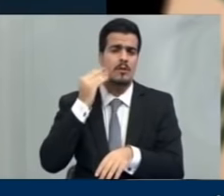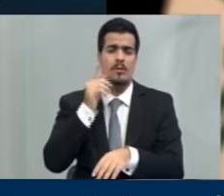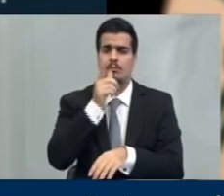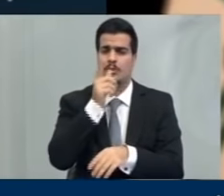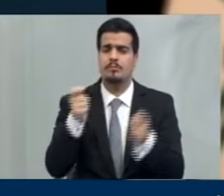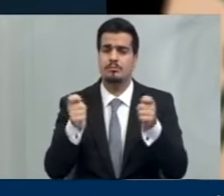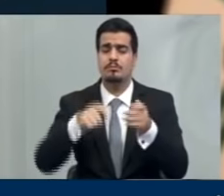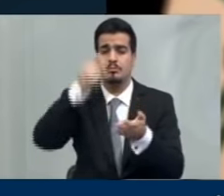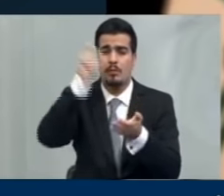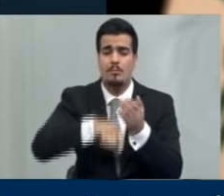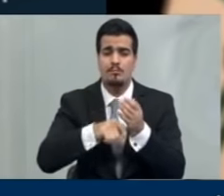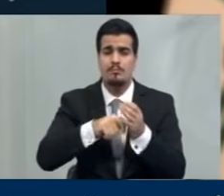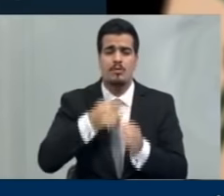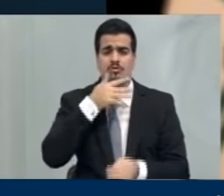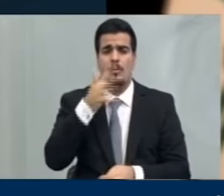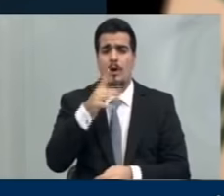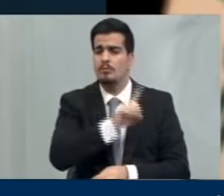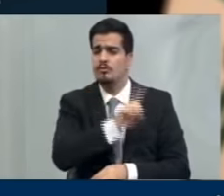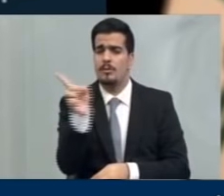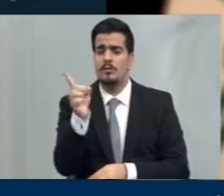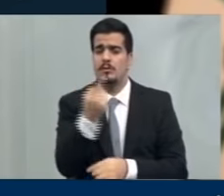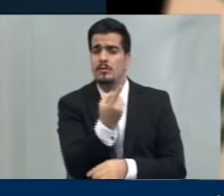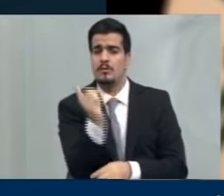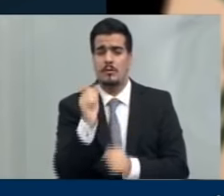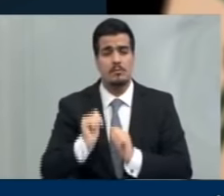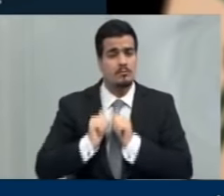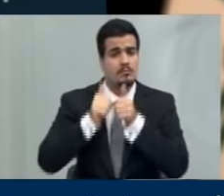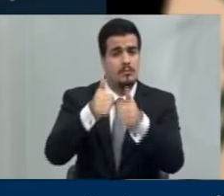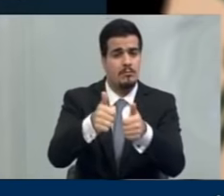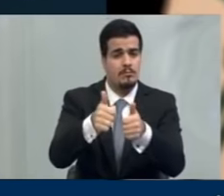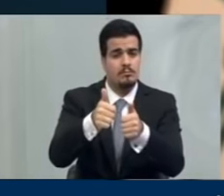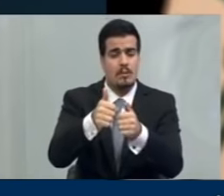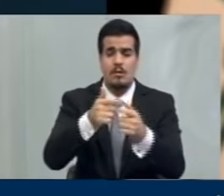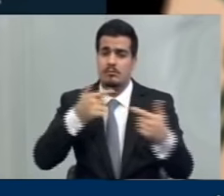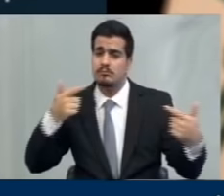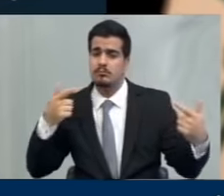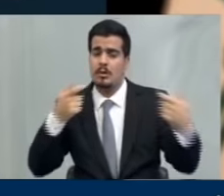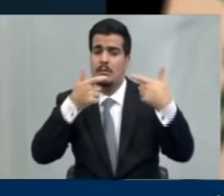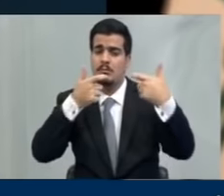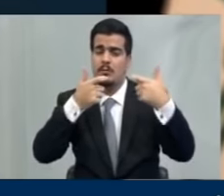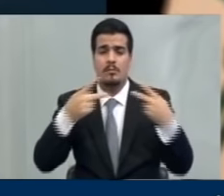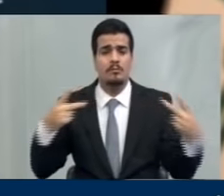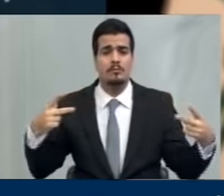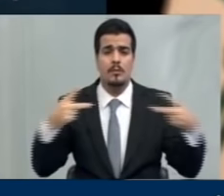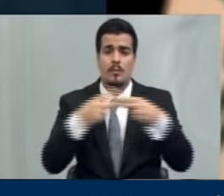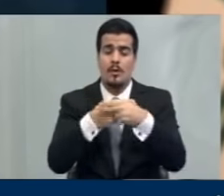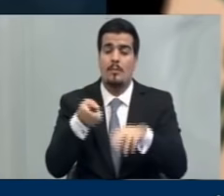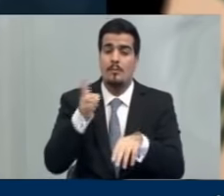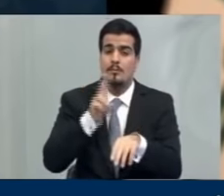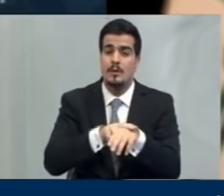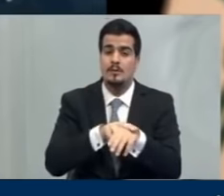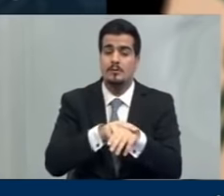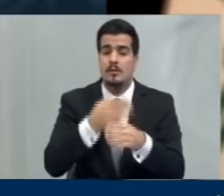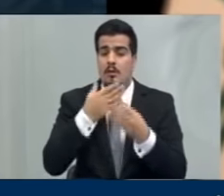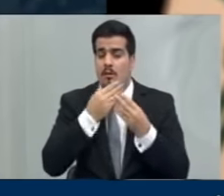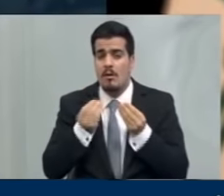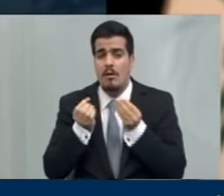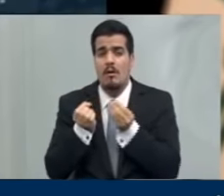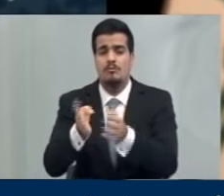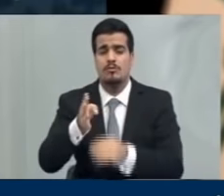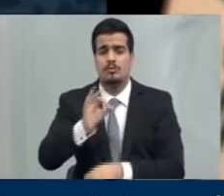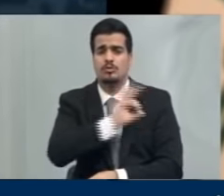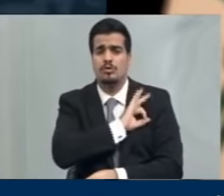الكفائية، واستجاب له الشعب بكل أطيافه وألوانه وتوجهاته، وقاتلت لأجله القوات